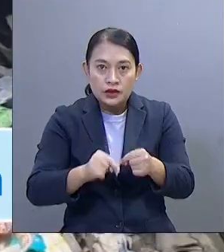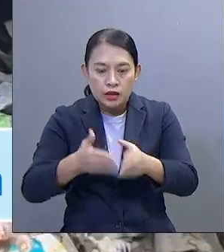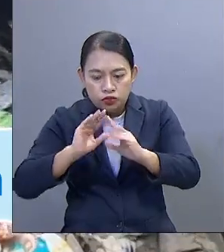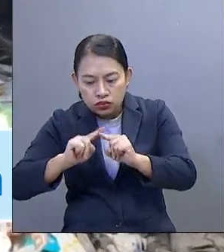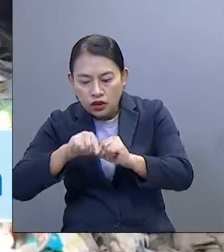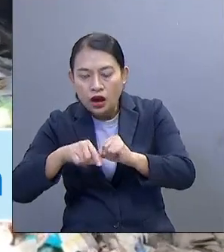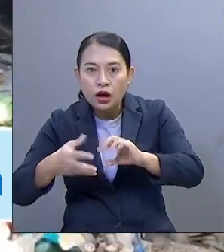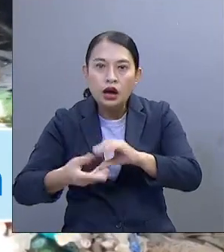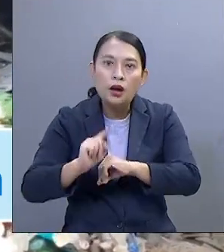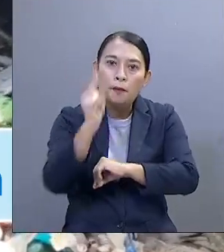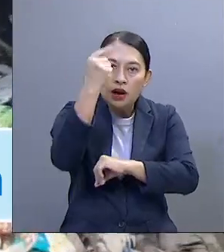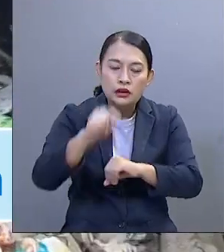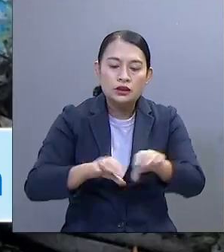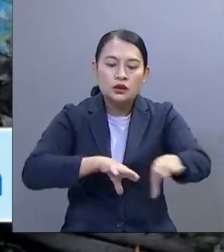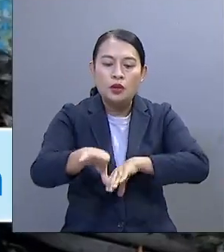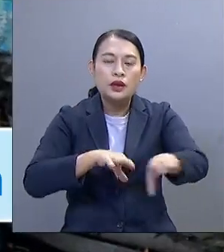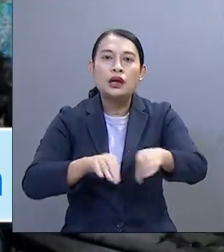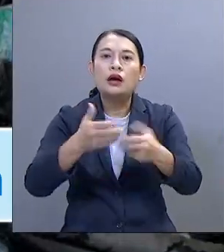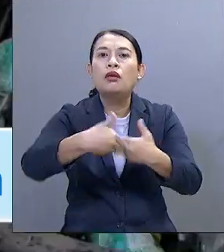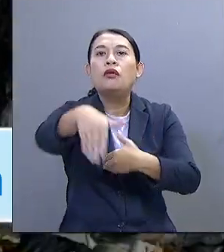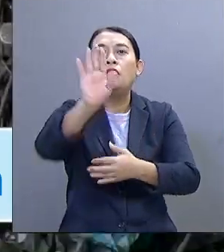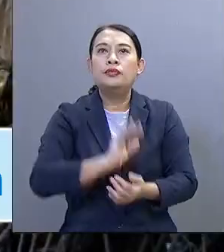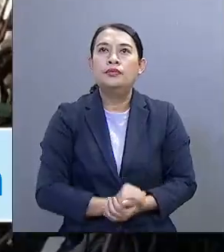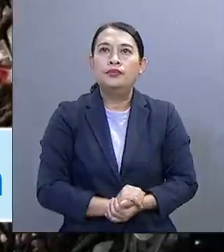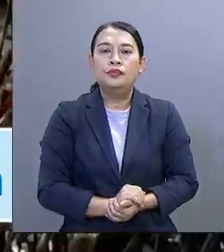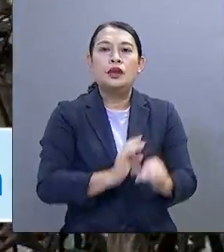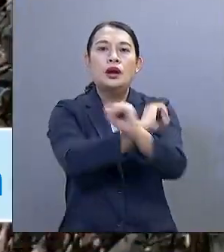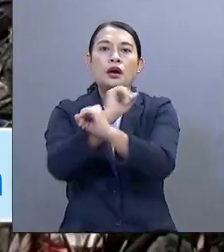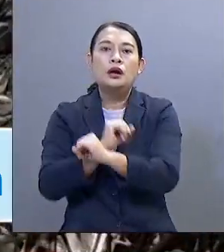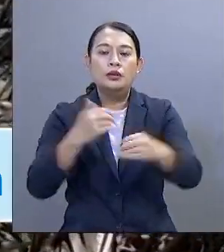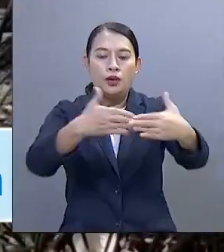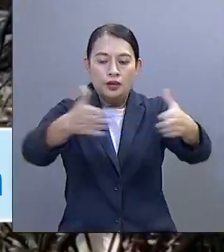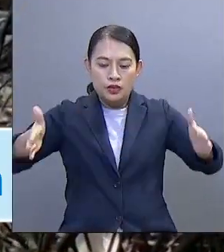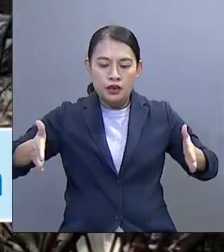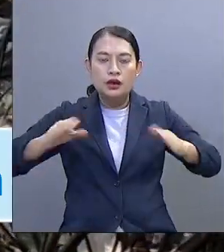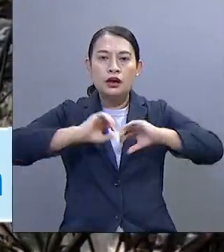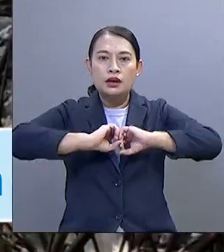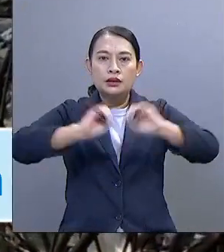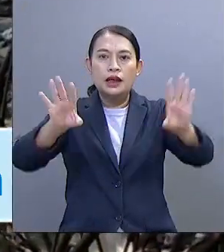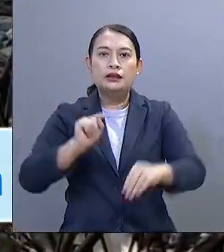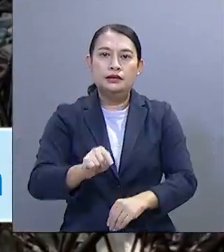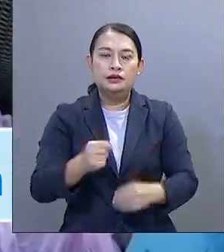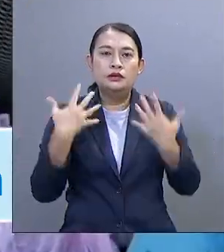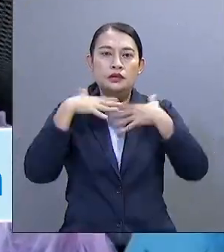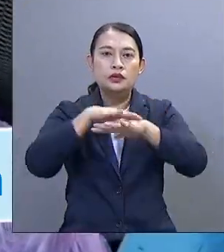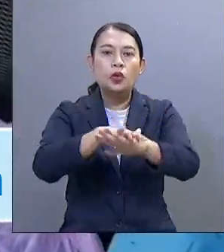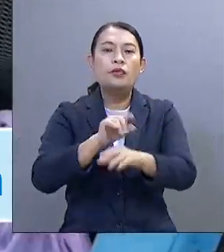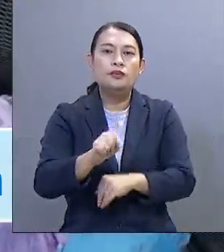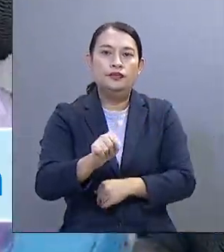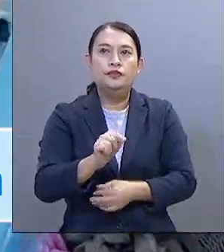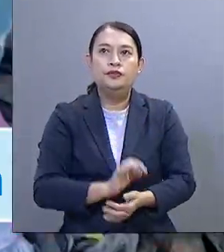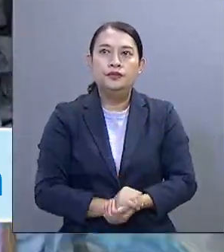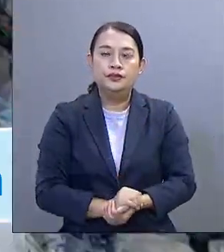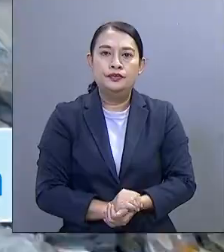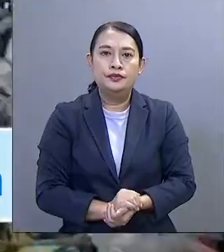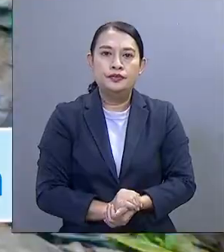หจดการให้ออกไปจากพื้นที่จัดธรรแนวเขตที่ชัดเจนร่วมกันอย่างถาวรอนนี้ก็เน้ย้ำกนเลย